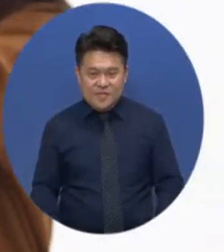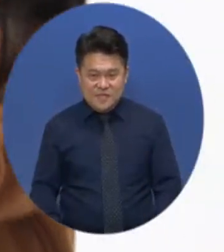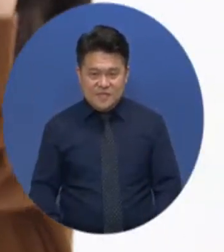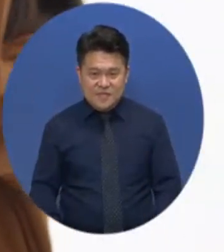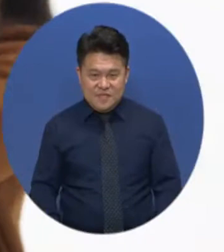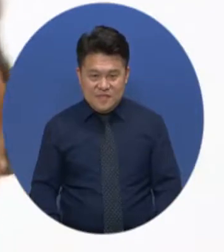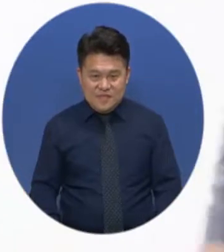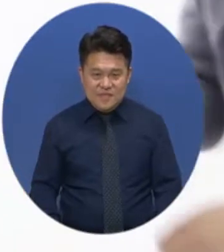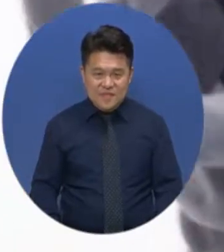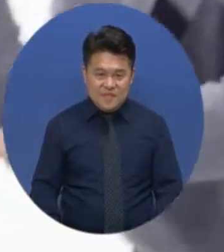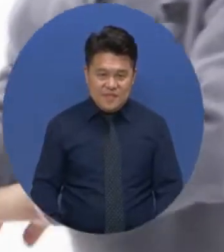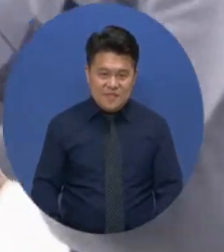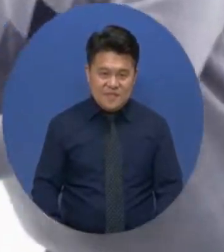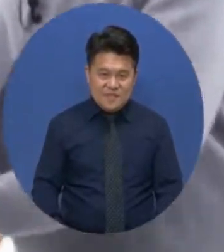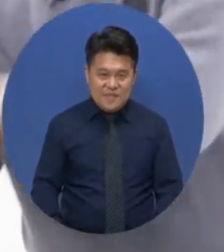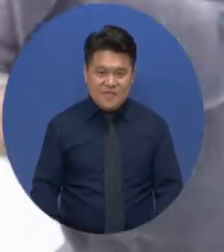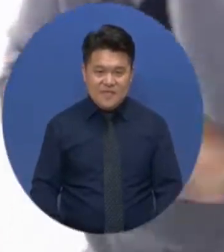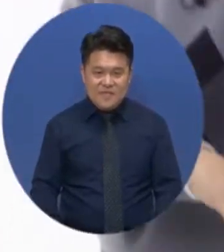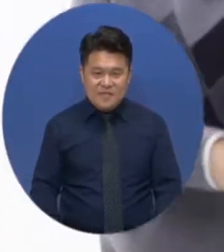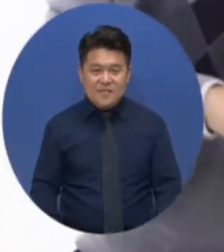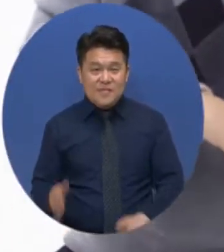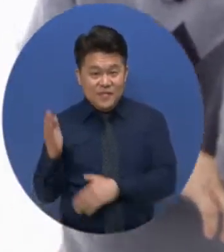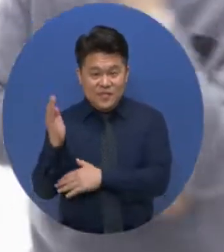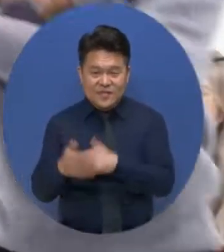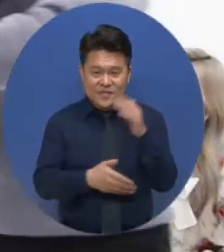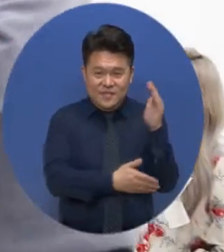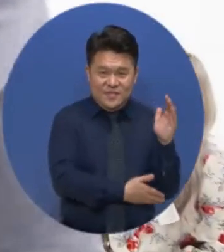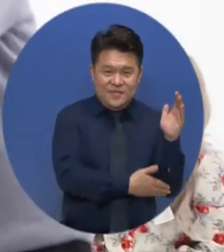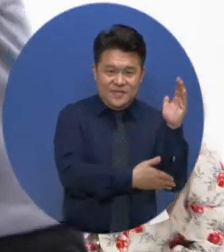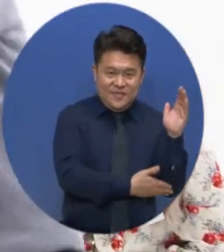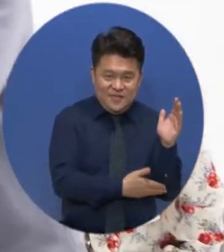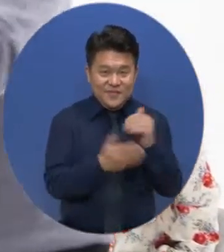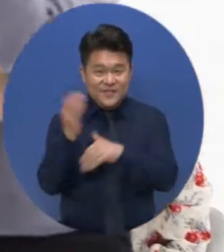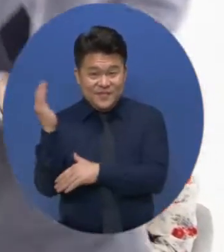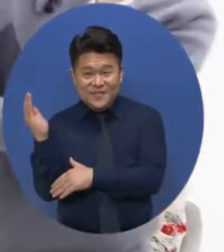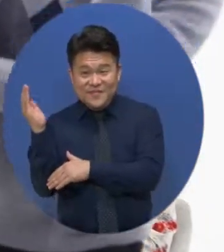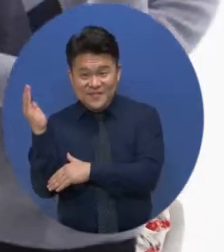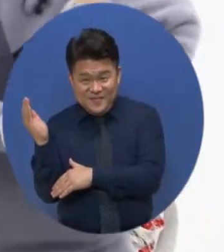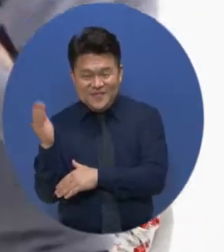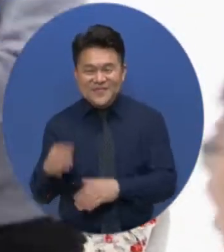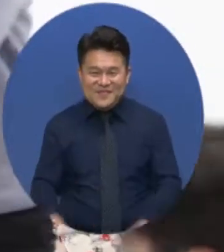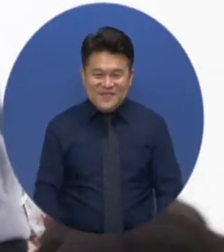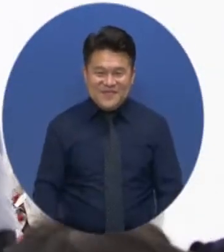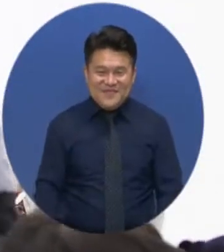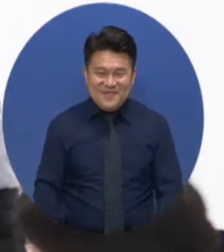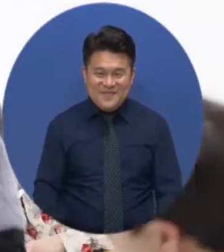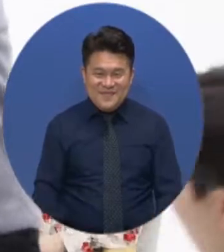손도 바꾸고, 엑스트라, 아이모. 네. 오, 좋아. 좋아, 좋아, 좋아. 이렇게, 오. 예.